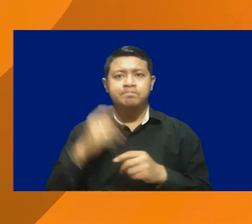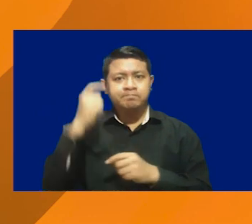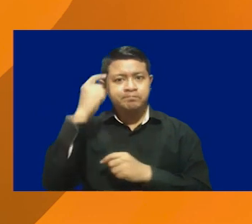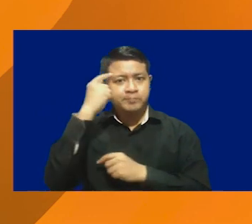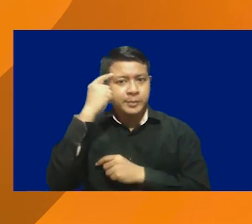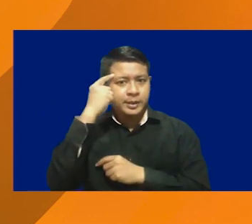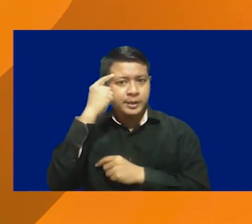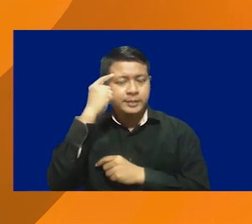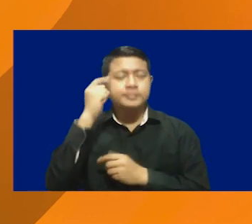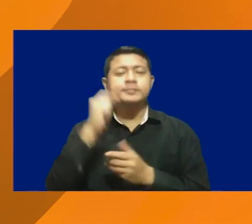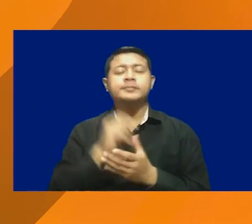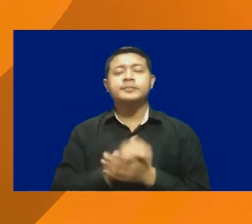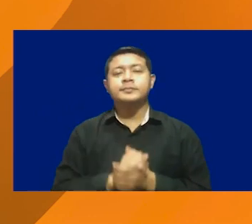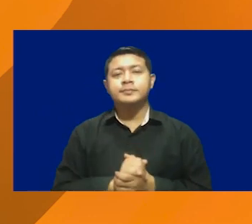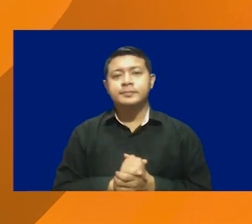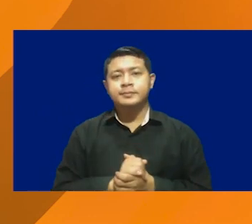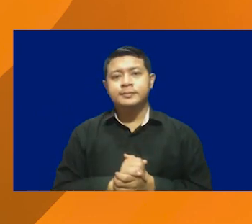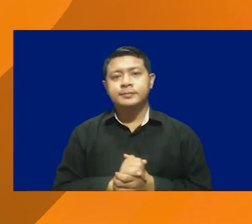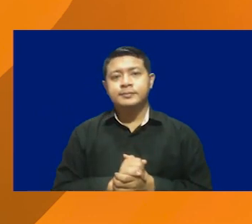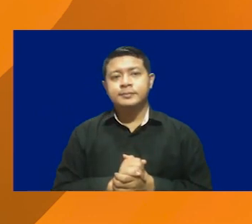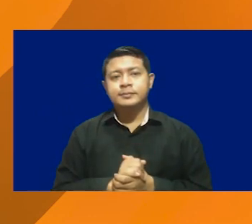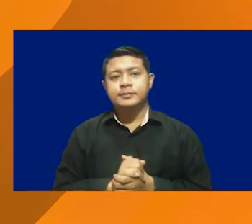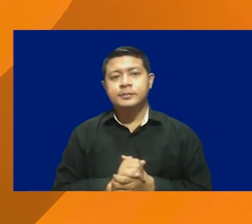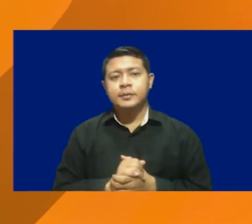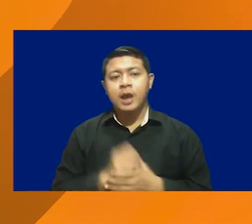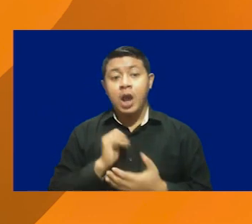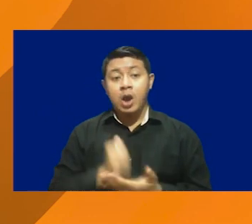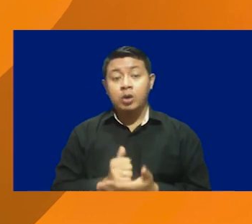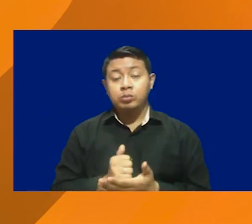dalam segi psikisnya,